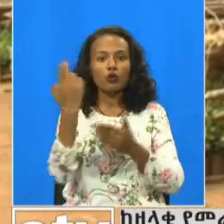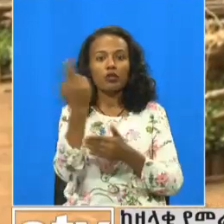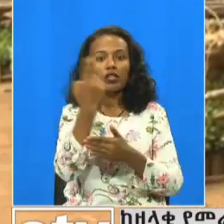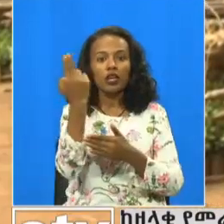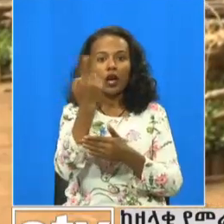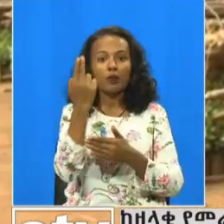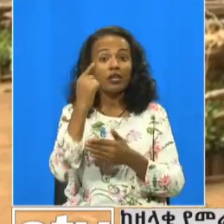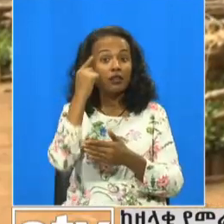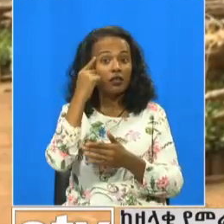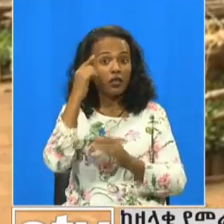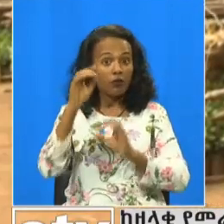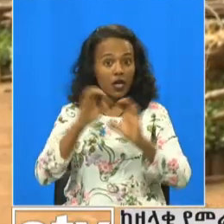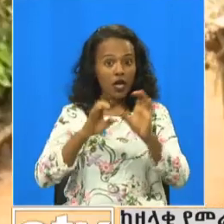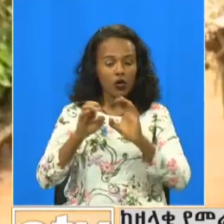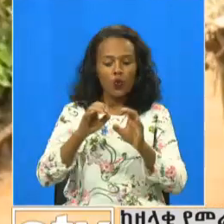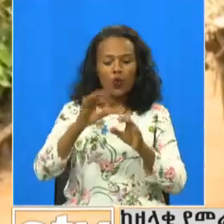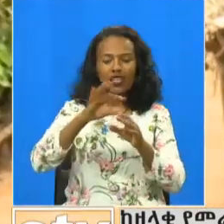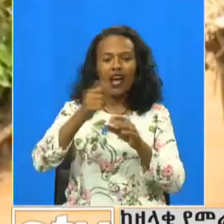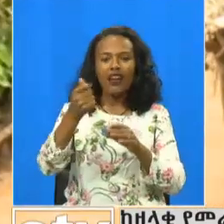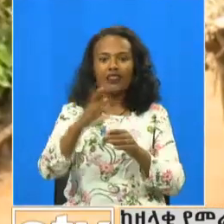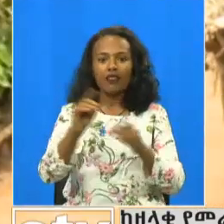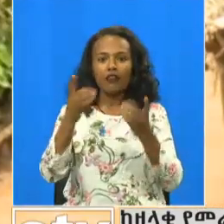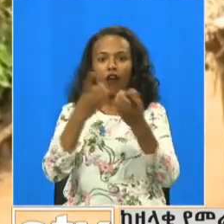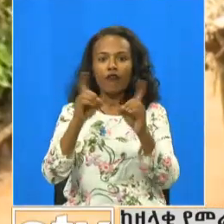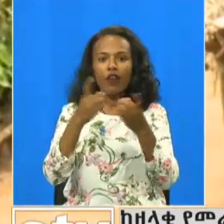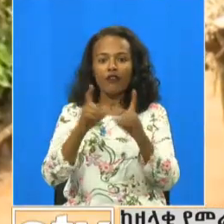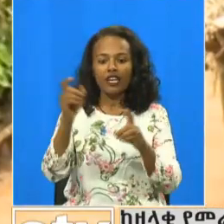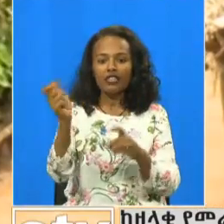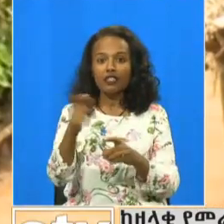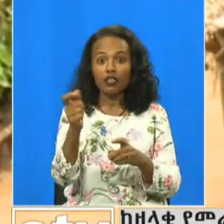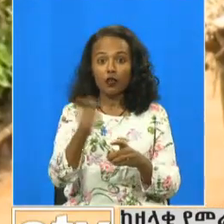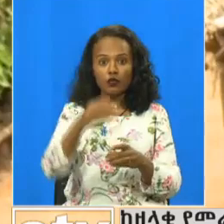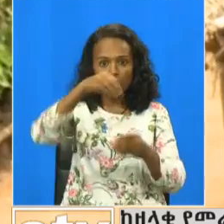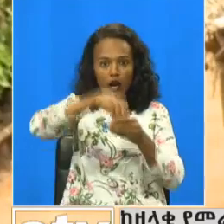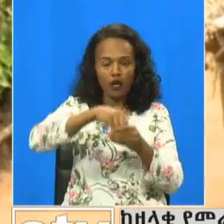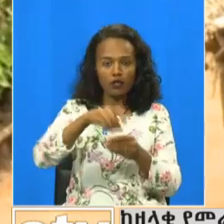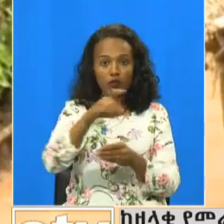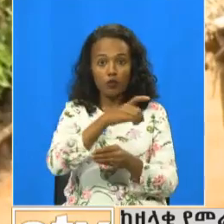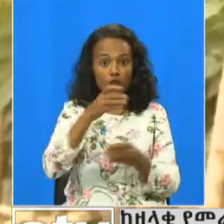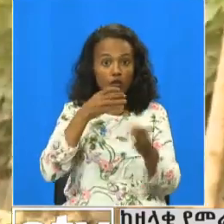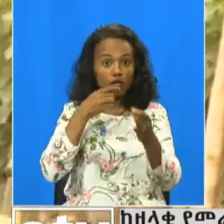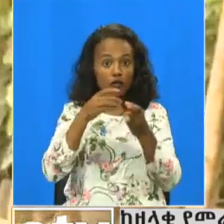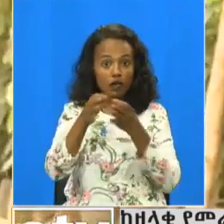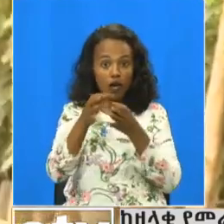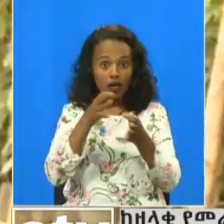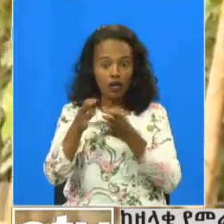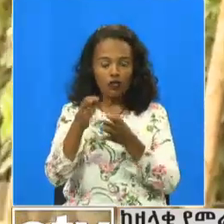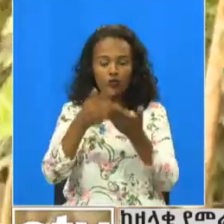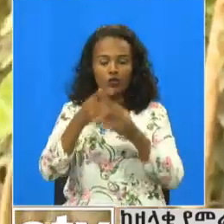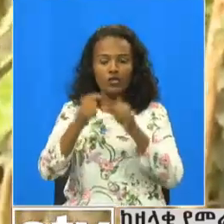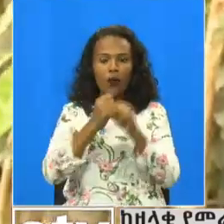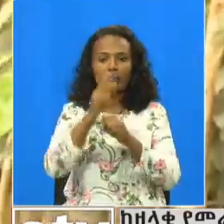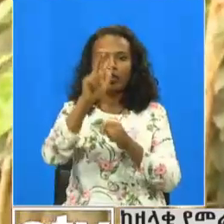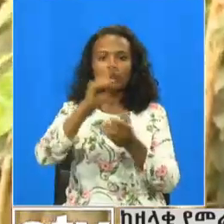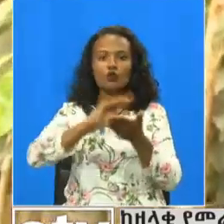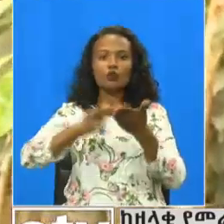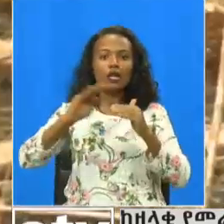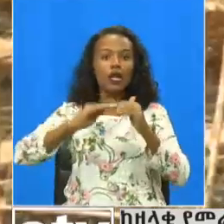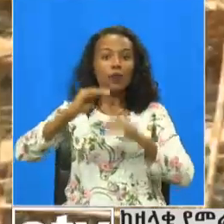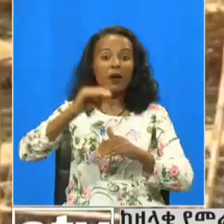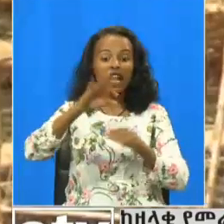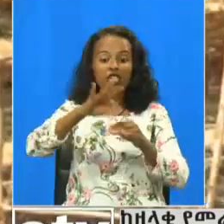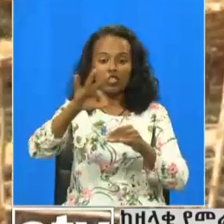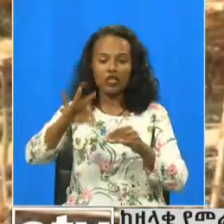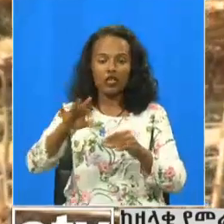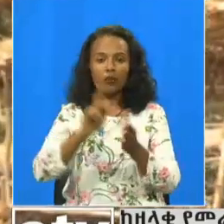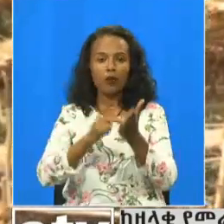ተጠቃሚነት ታሳቢ ያደረጉ የአትክልትና ፍራፍሬ ዝርያዎችን ያካተተ መሆኑን የገለጹት አቶ ታደሰ በዚህ ዓመት ከ3 ሚሊዮን በላይ ችግኝ